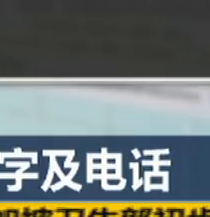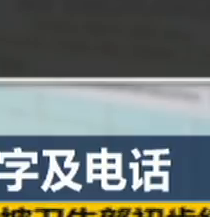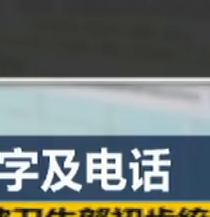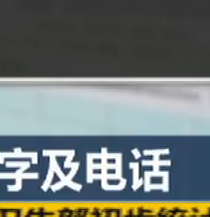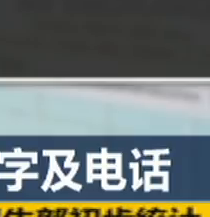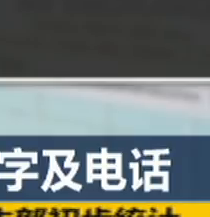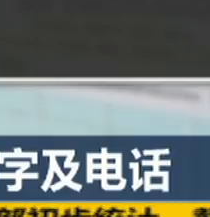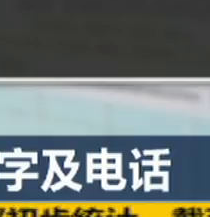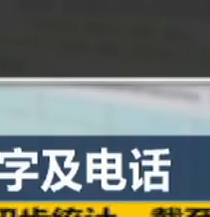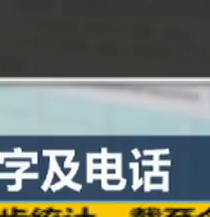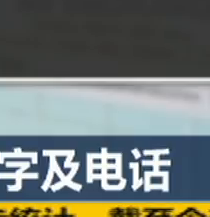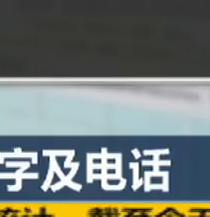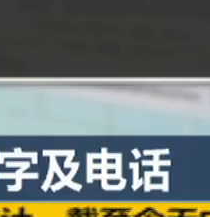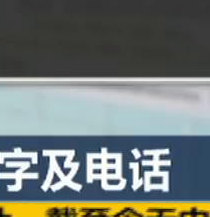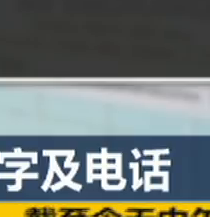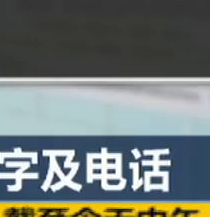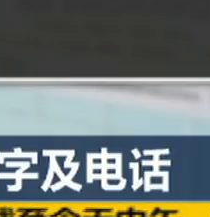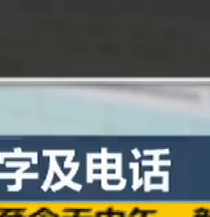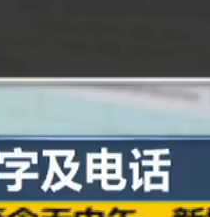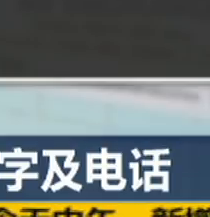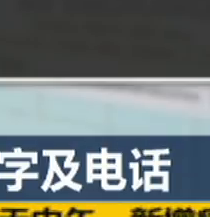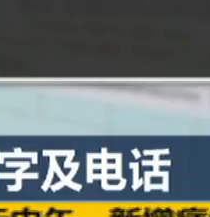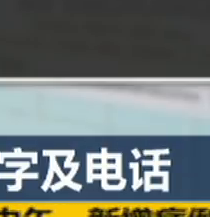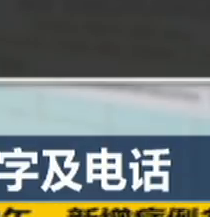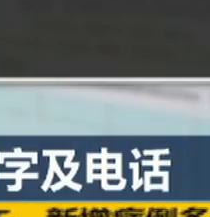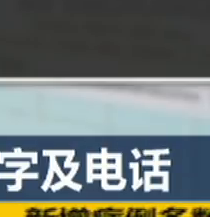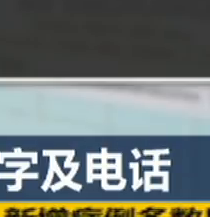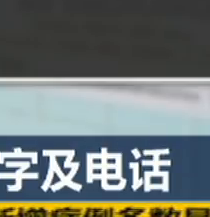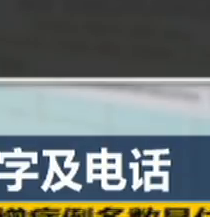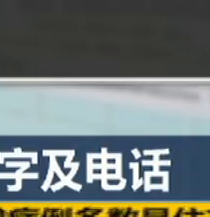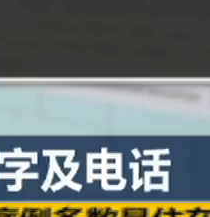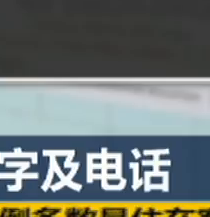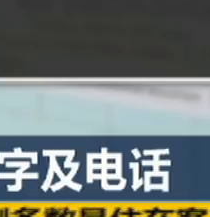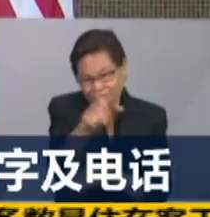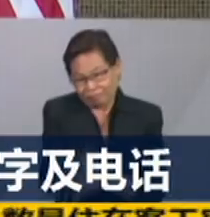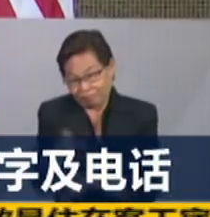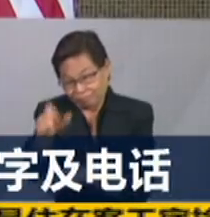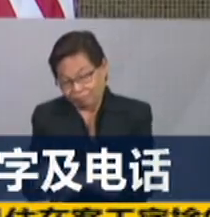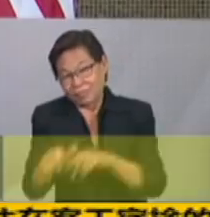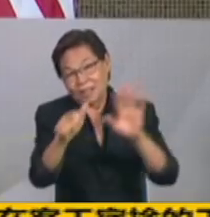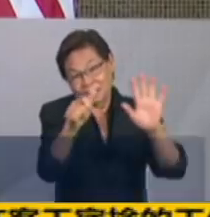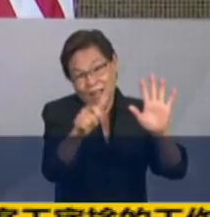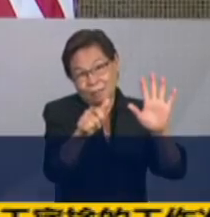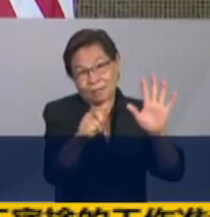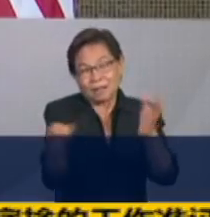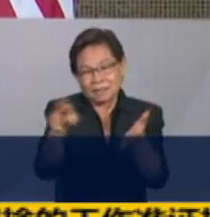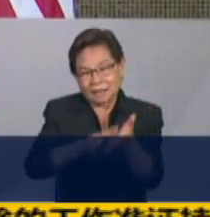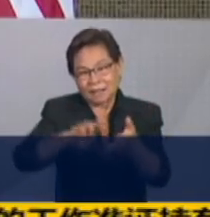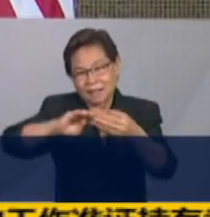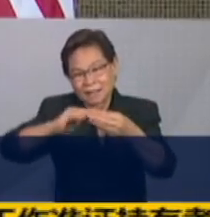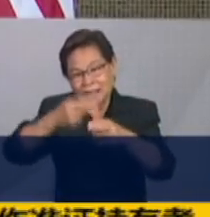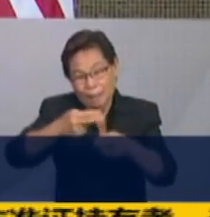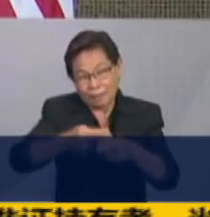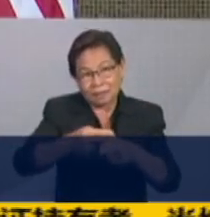下所有用餐民众的名字和电话，方便日后用来追踪。 Catat nama dan nombor